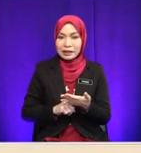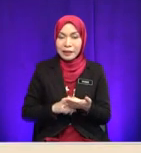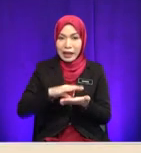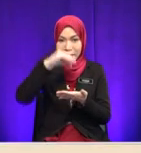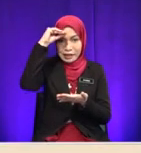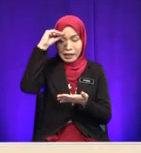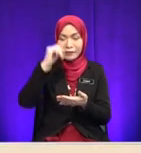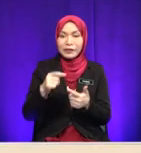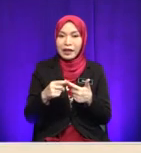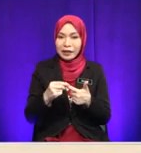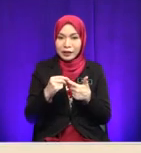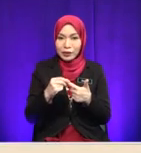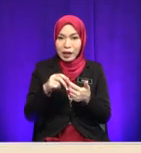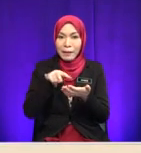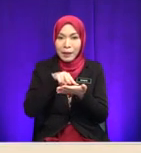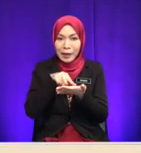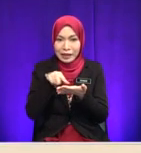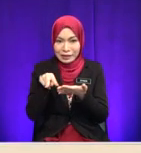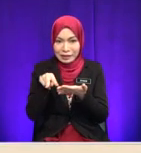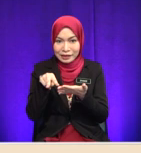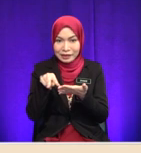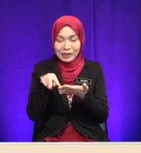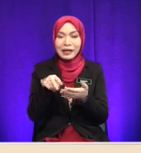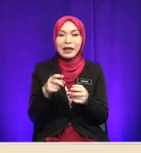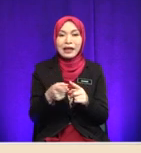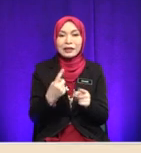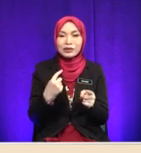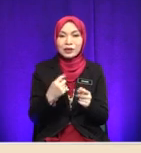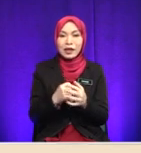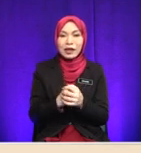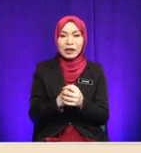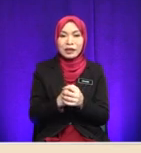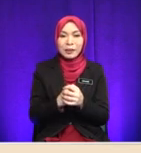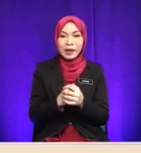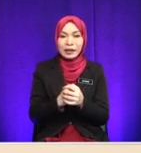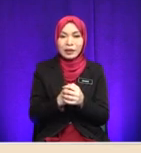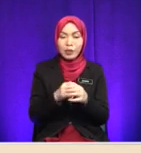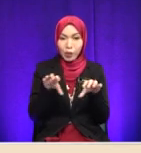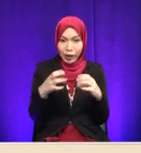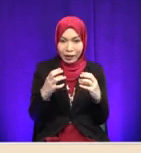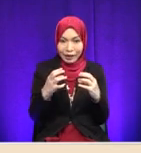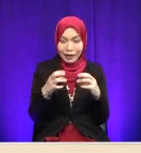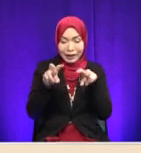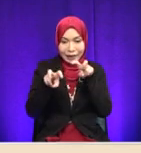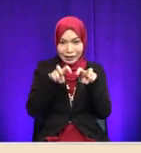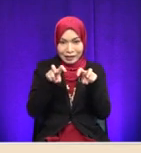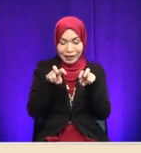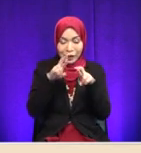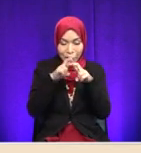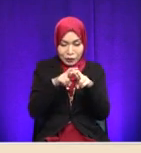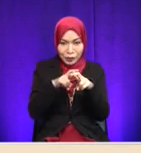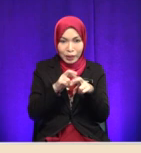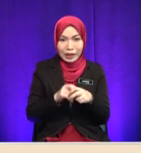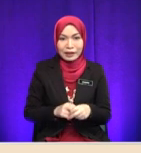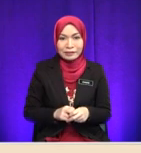membuat inference daripada pelbagai bahan dengan betul menggunakan teknik bacaan sesuai. Jadi